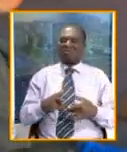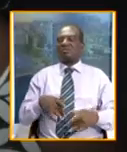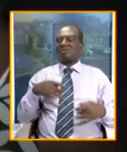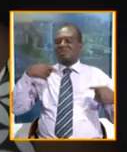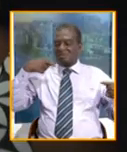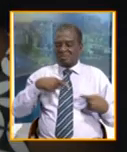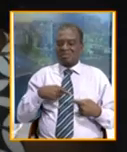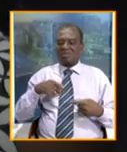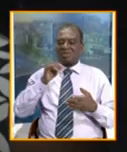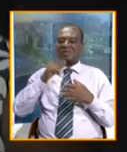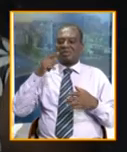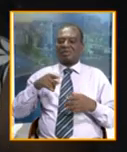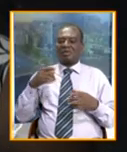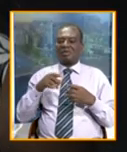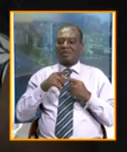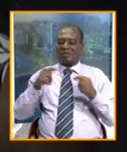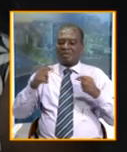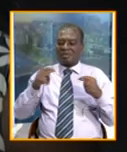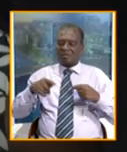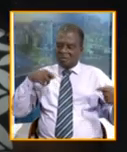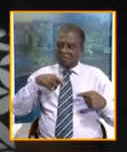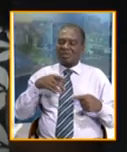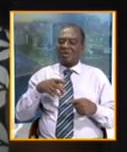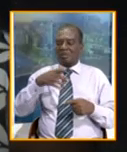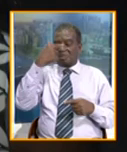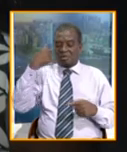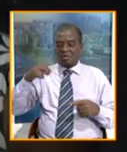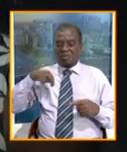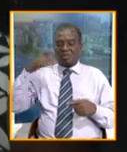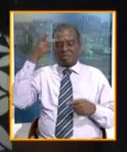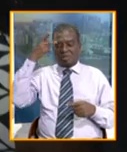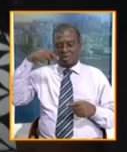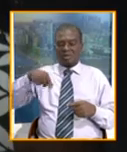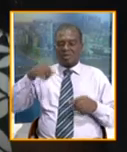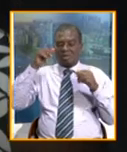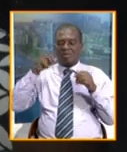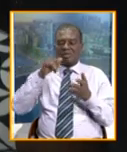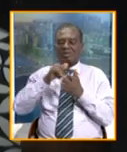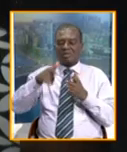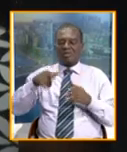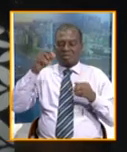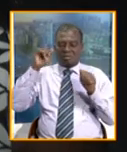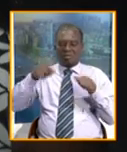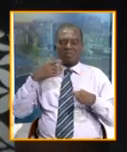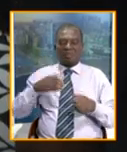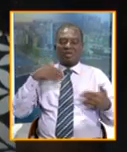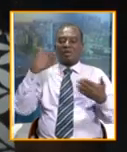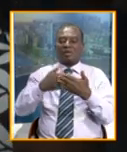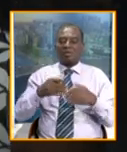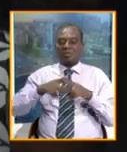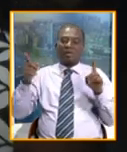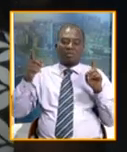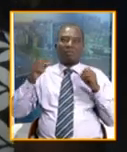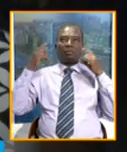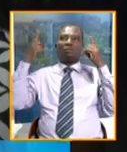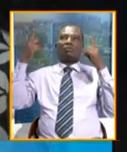peine. Ça nous a vraiment touchés, parce qu'on n'a même pas pensé que cela pouvait arriver. Mais à notre grande surprise,